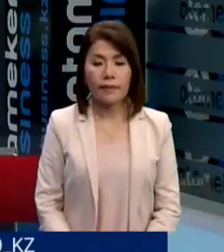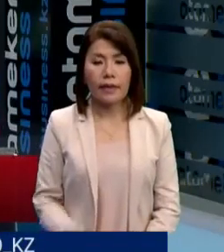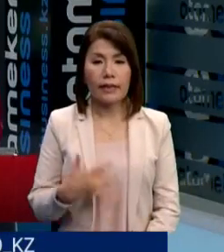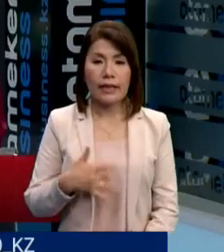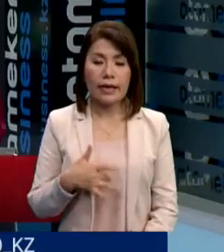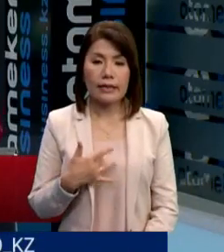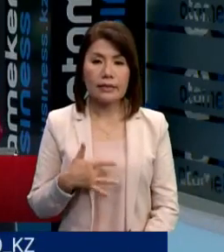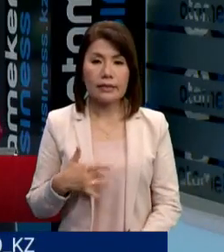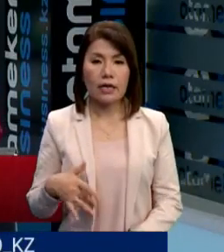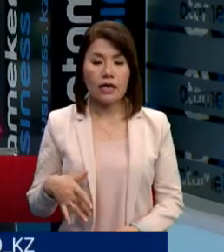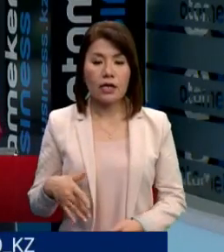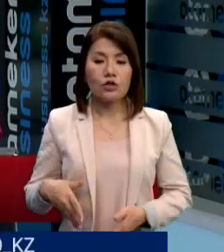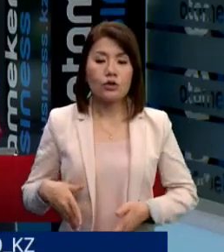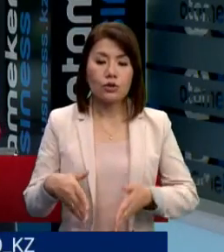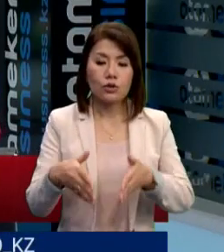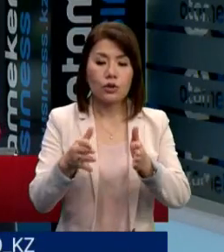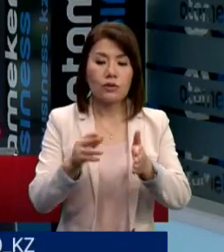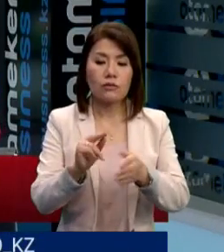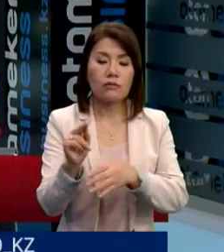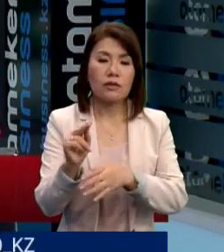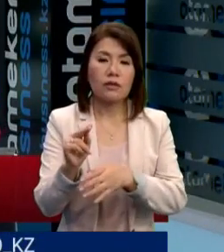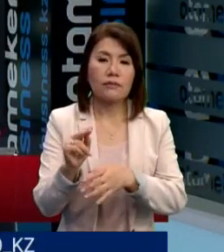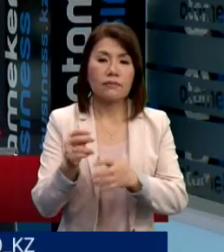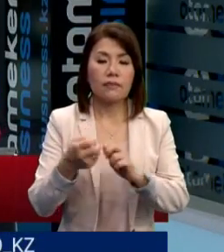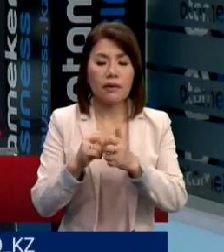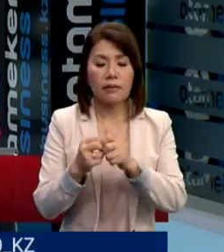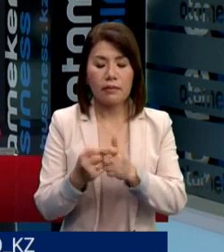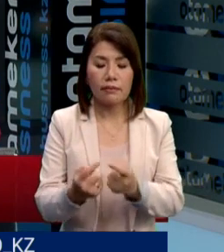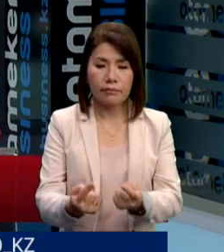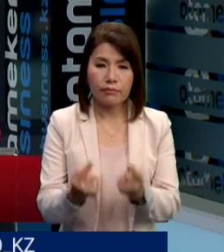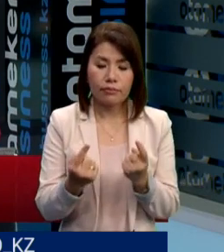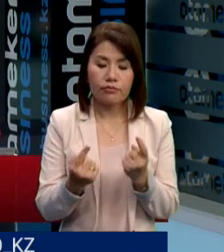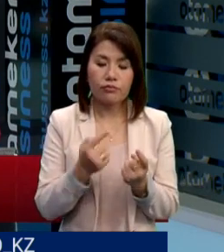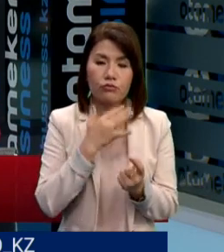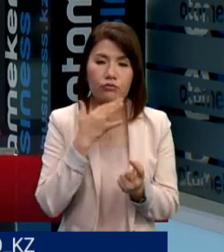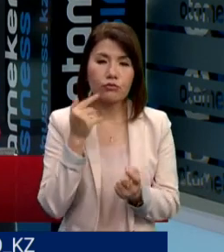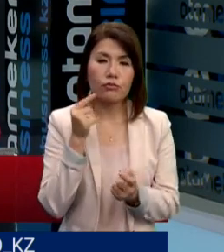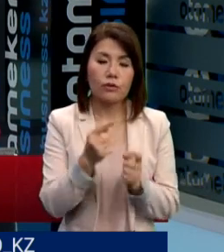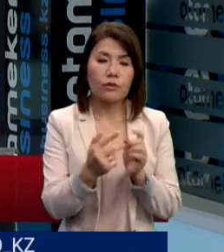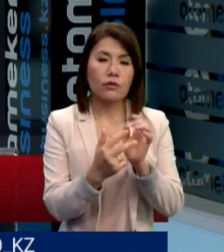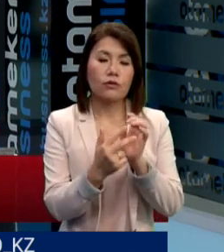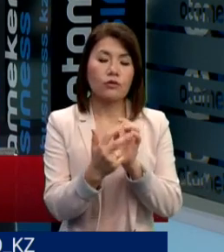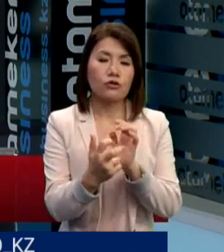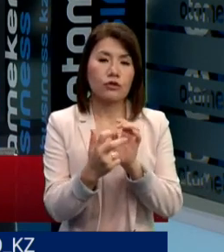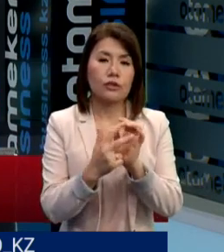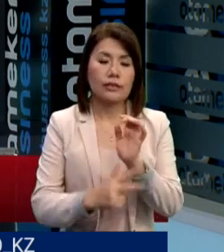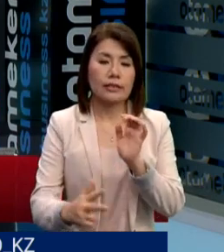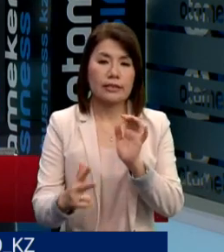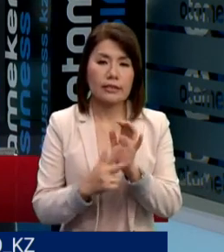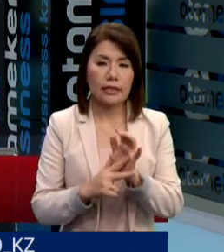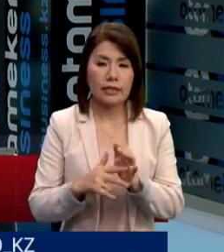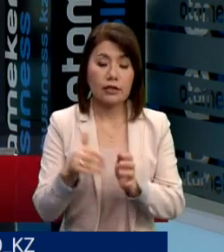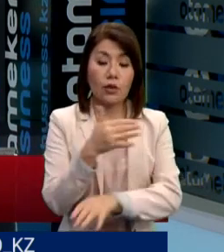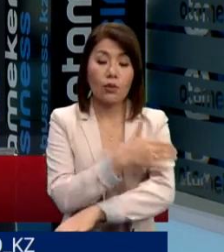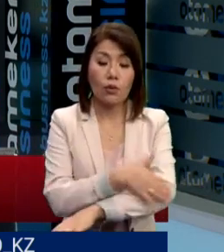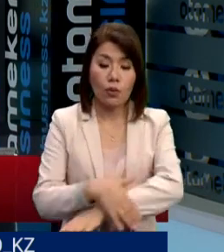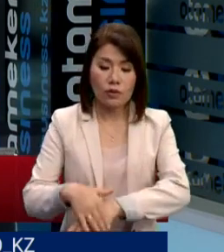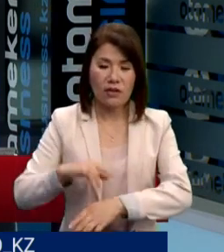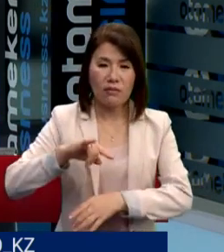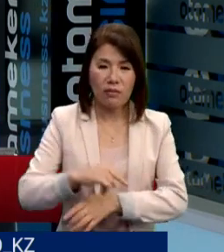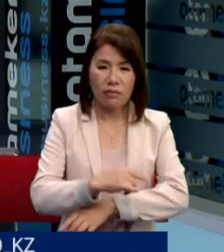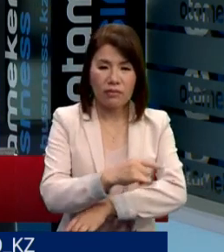Таразда жол жыры жұрттың әдеттегі жанайқайына айналып барады. Қаладағы 1388 көшенің 580 жолдың